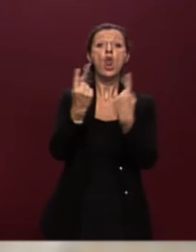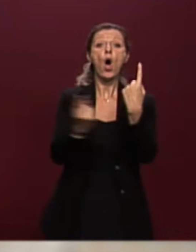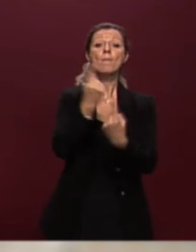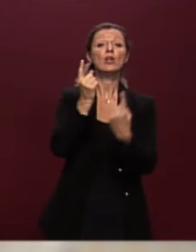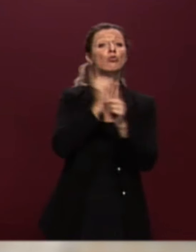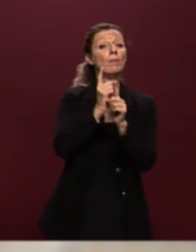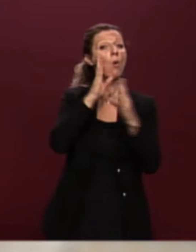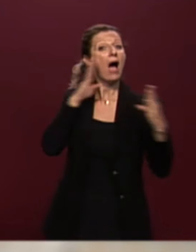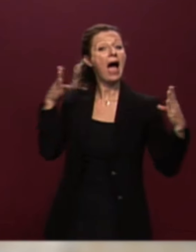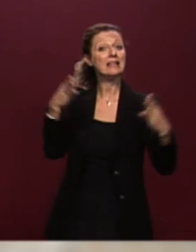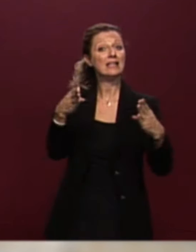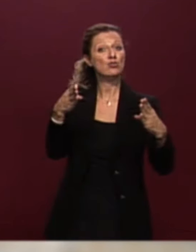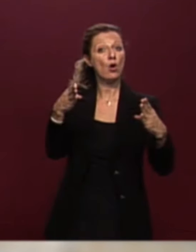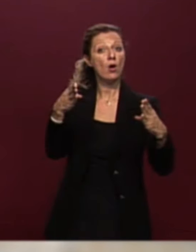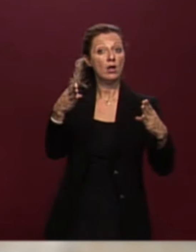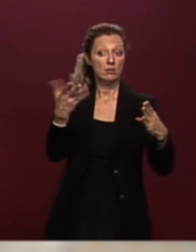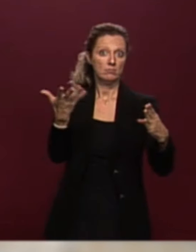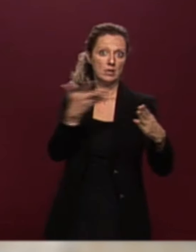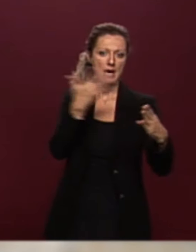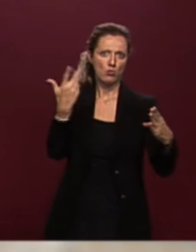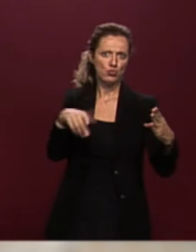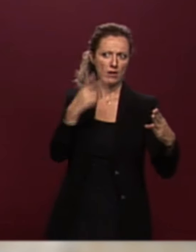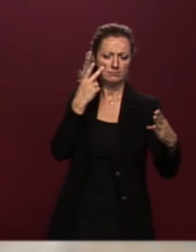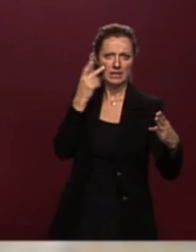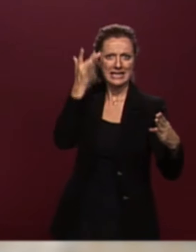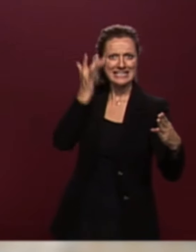in vista dei crescenti rischi